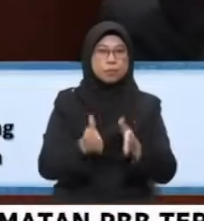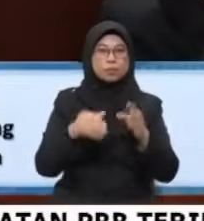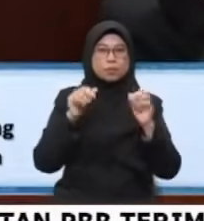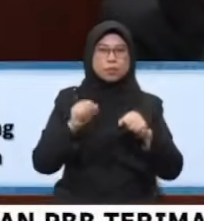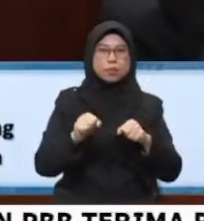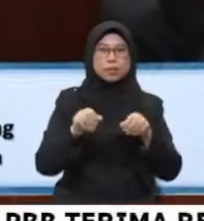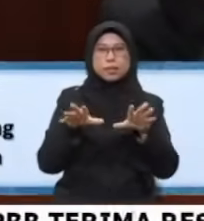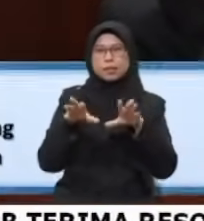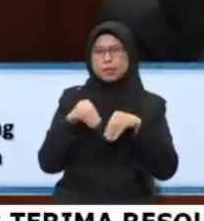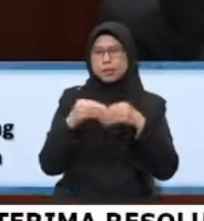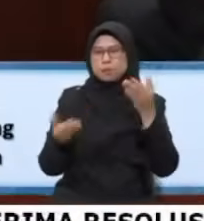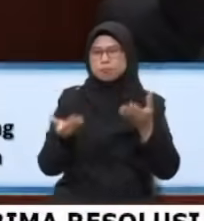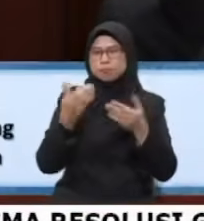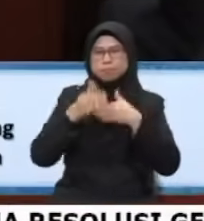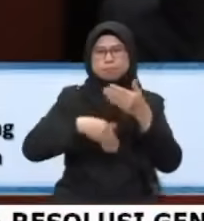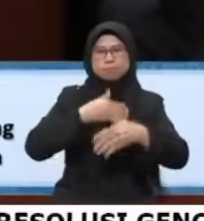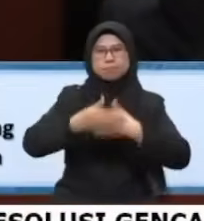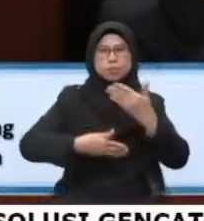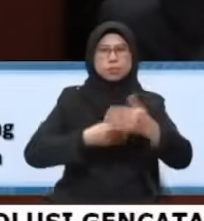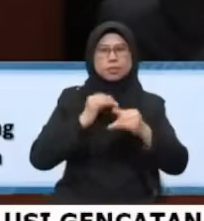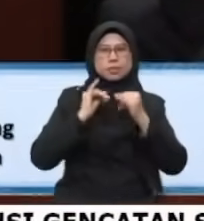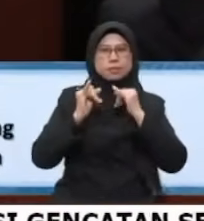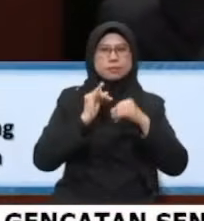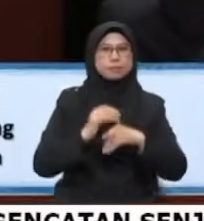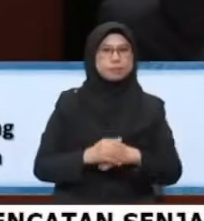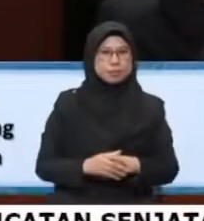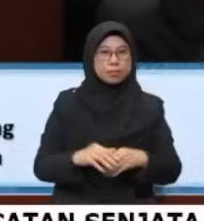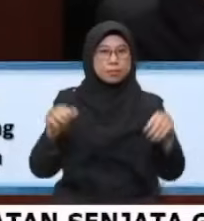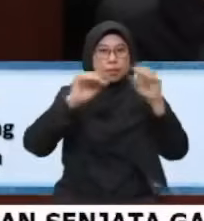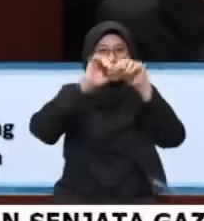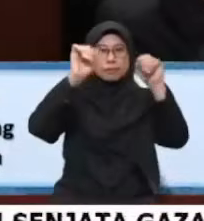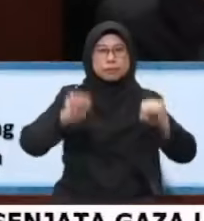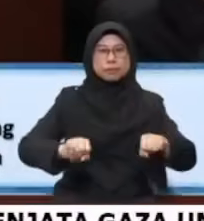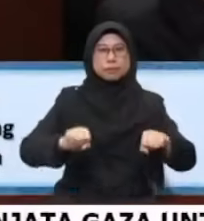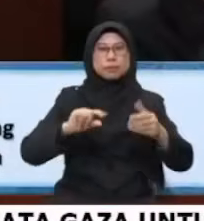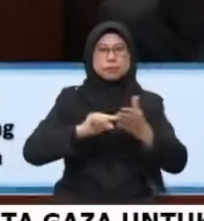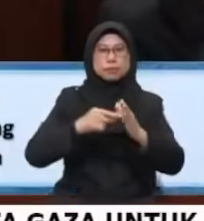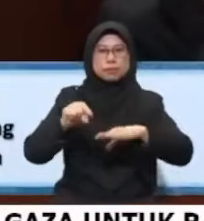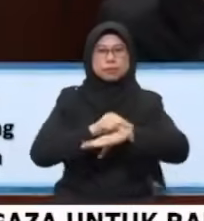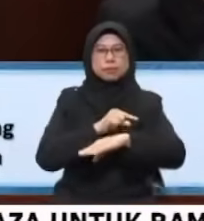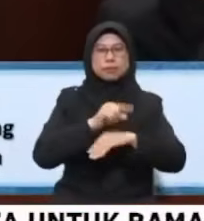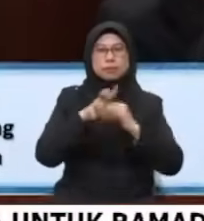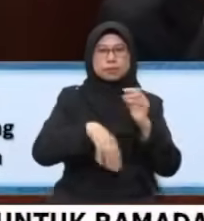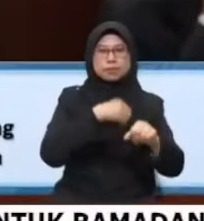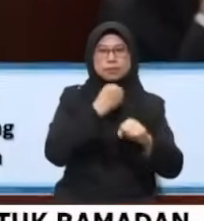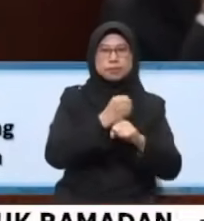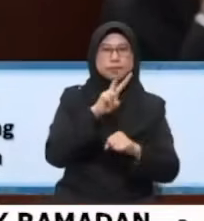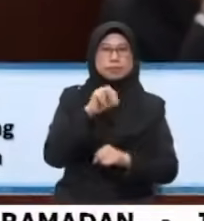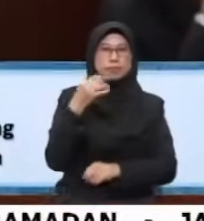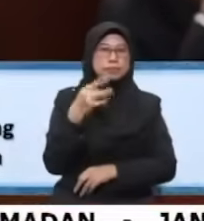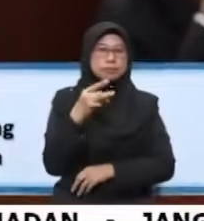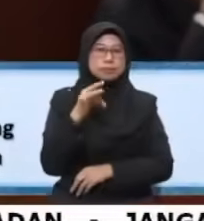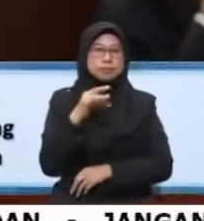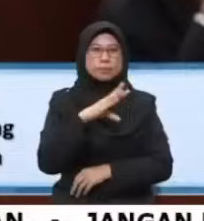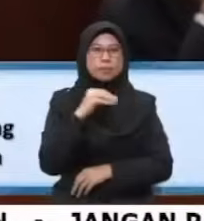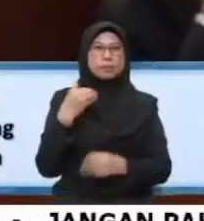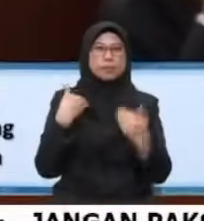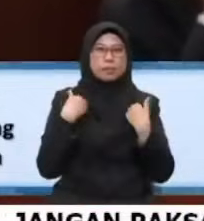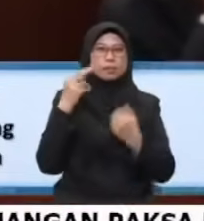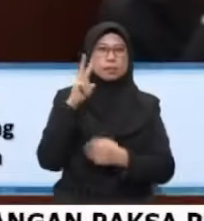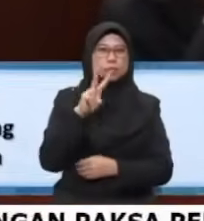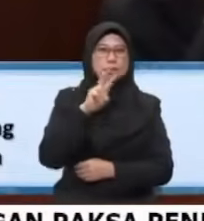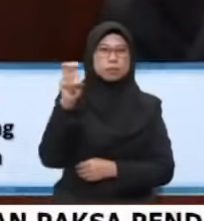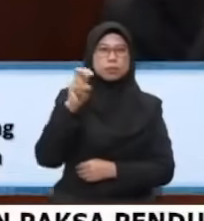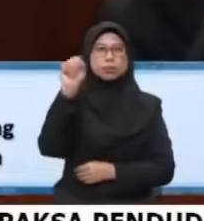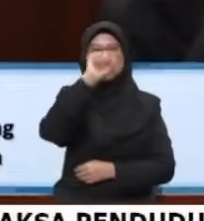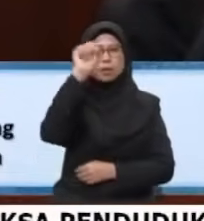dipertimbang untuk proses temenduga sistem ini mula diguna pakai pada tahun 2018 dan mengandungi 200